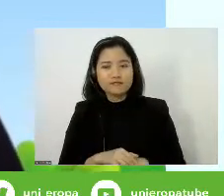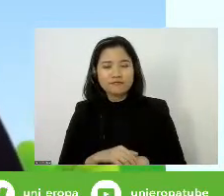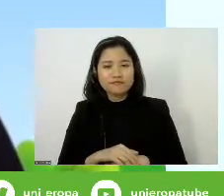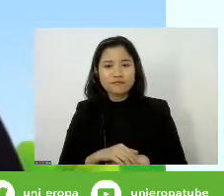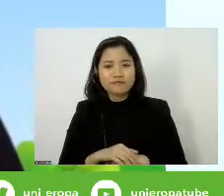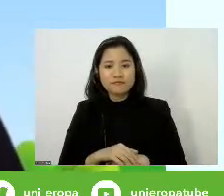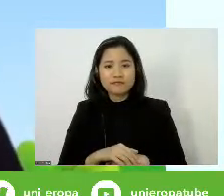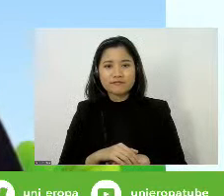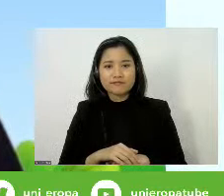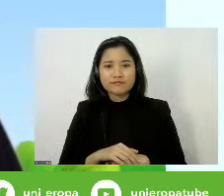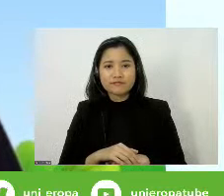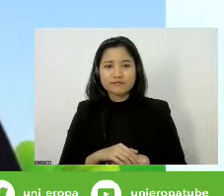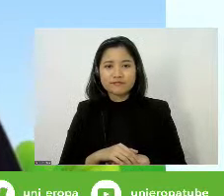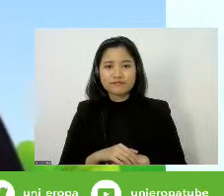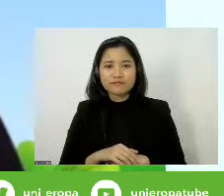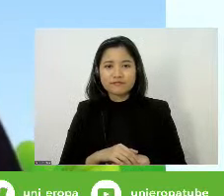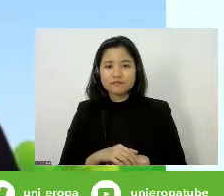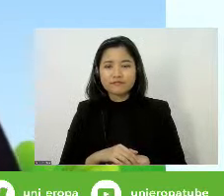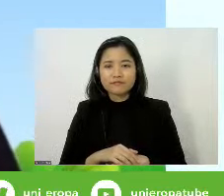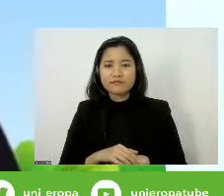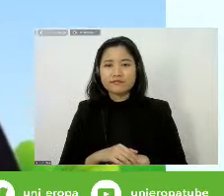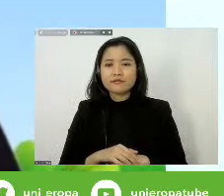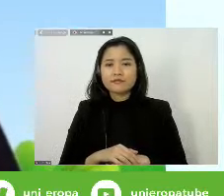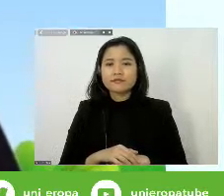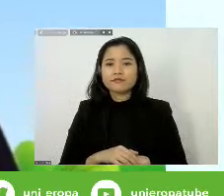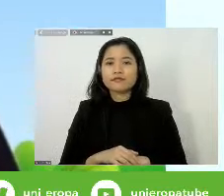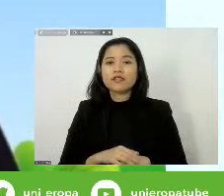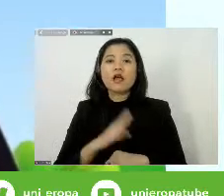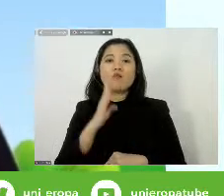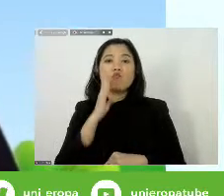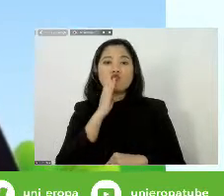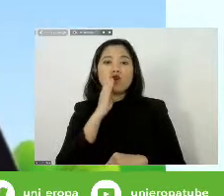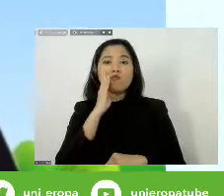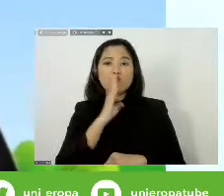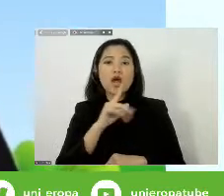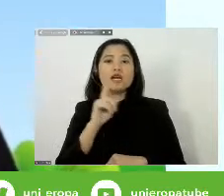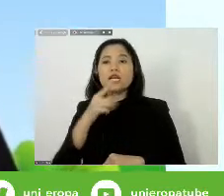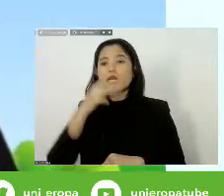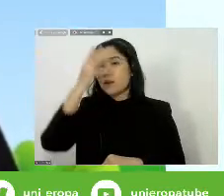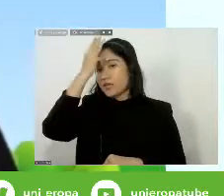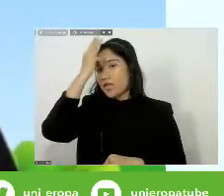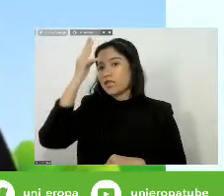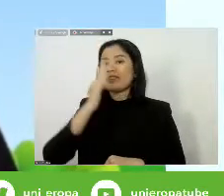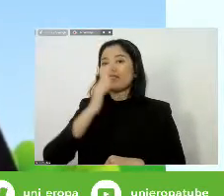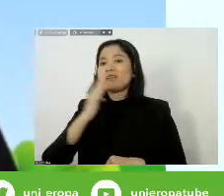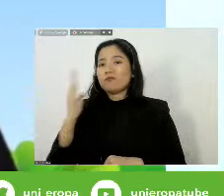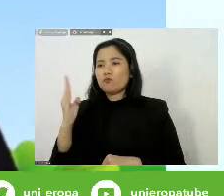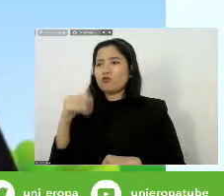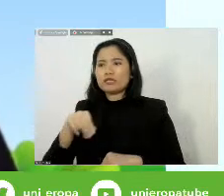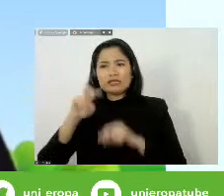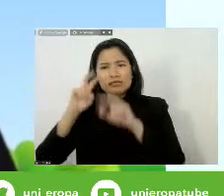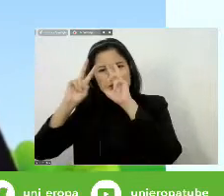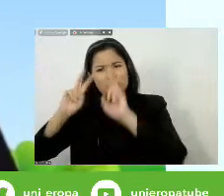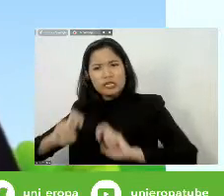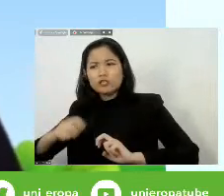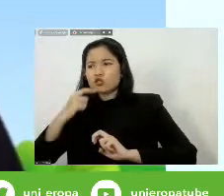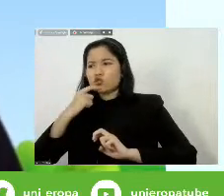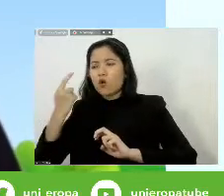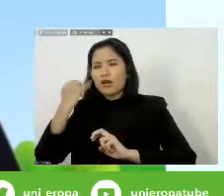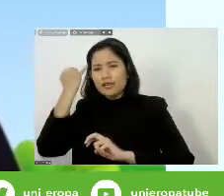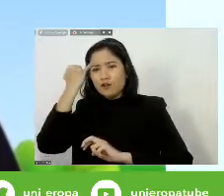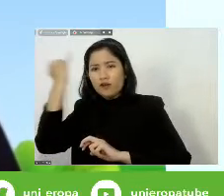pertanyaannya adalah Apakah anak muda dari Kalimantan Timur boleh melakukan riset dan inovasi mengenai lingkungan hidup